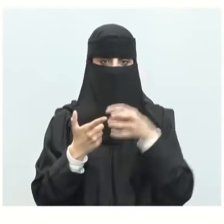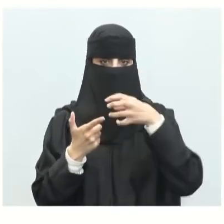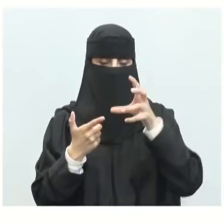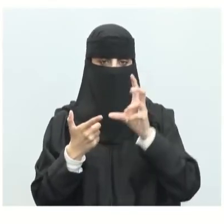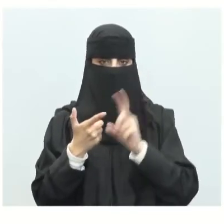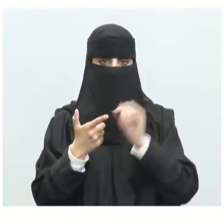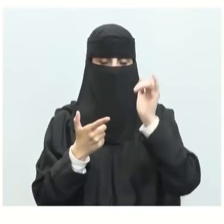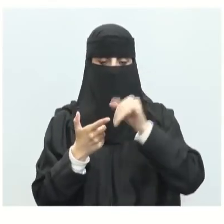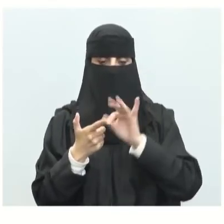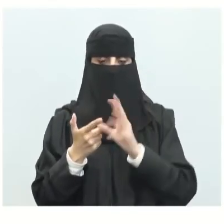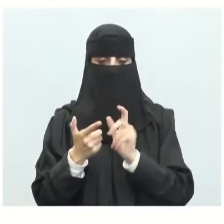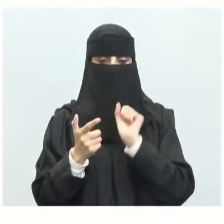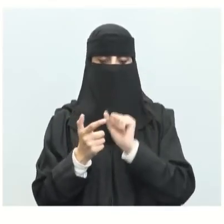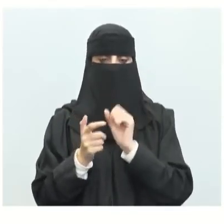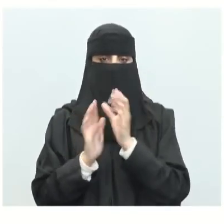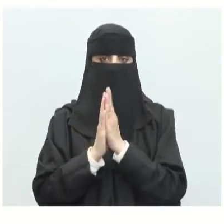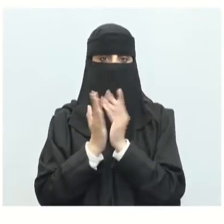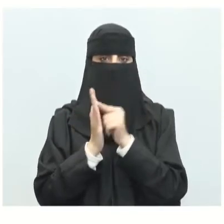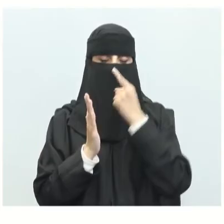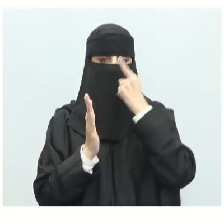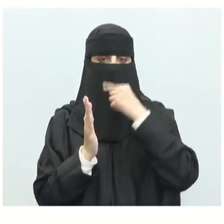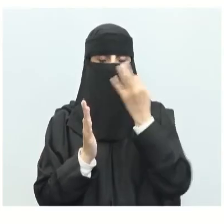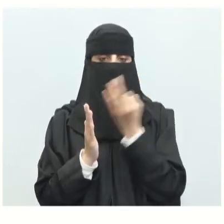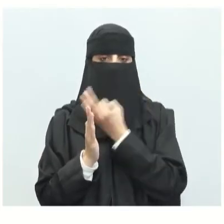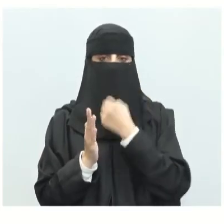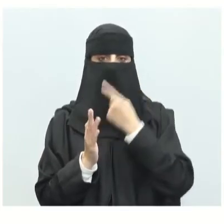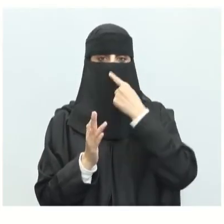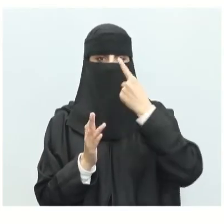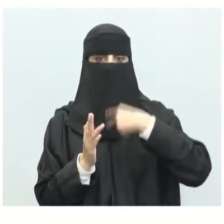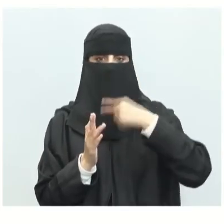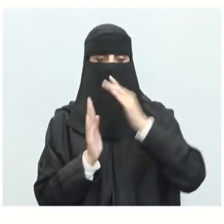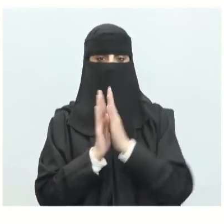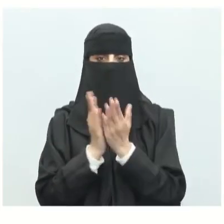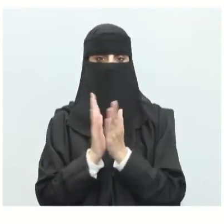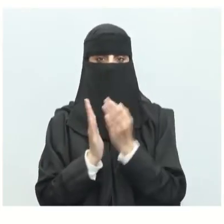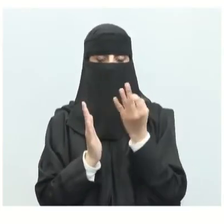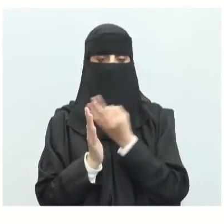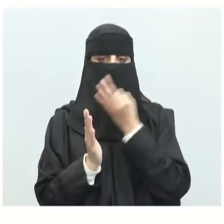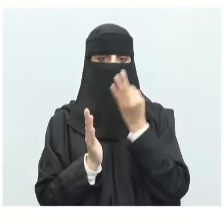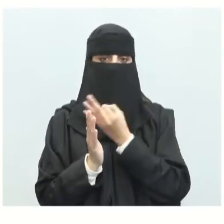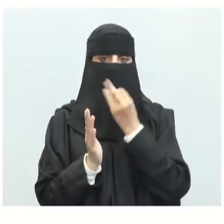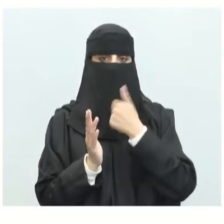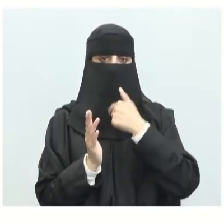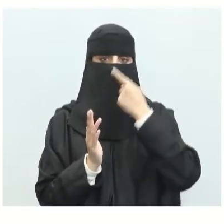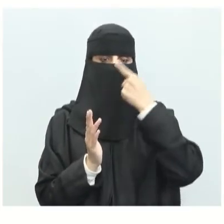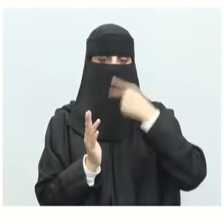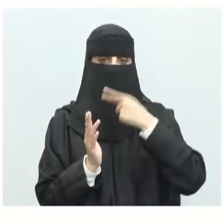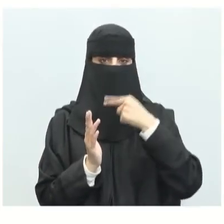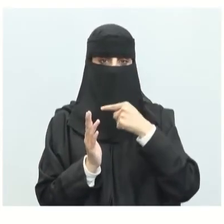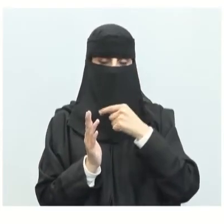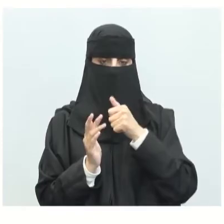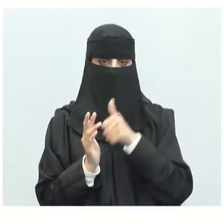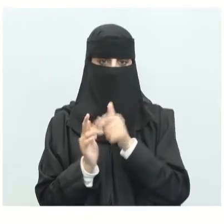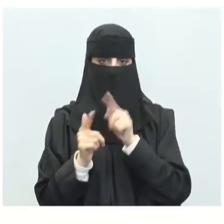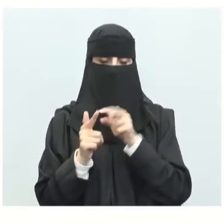حديث الكتاب عن نفسه في المعرض حديث الكتابي عن نفسه